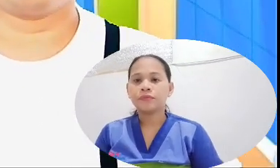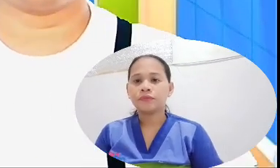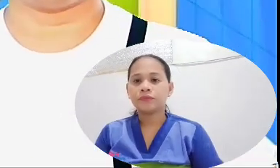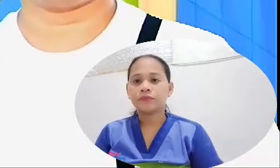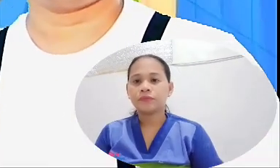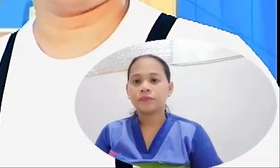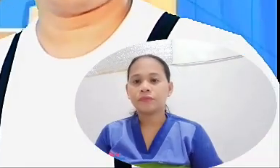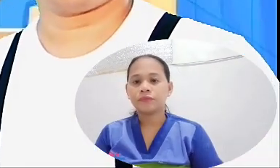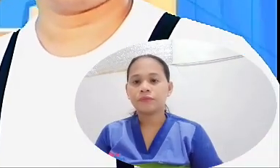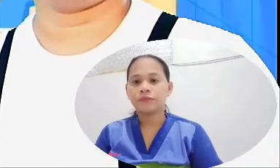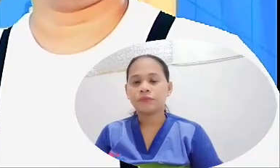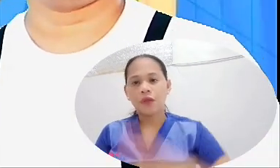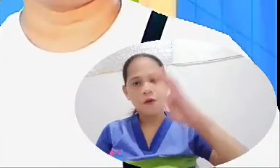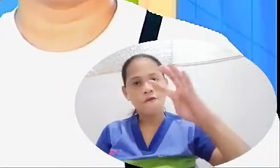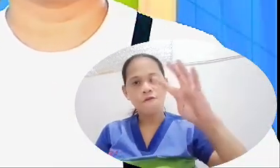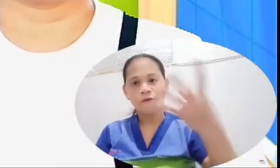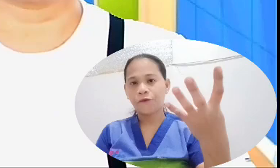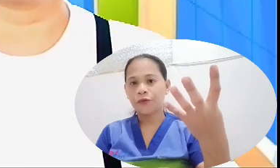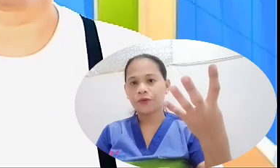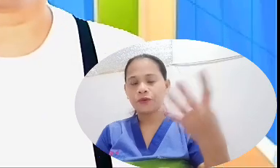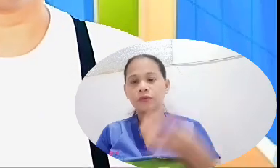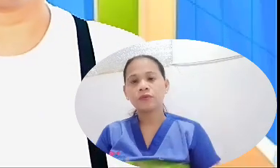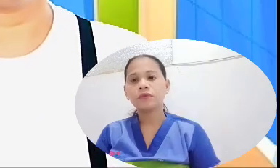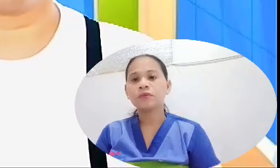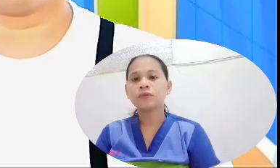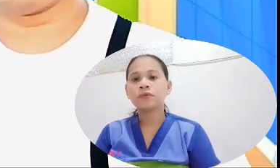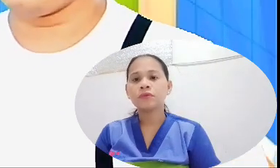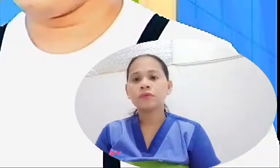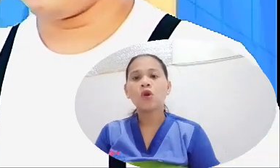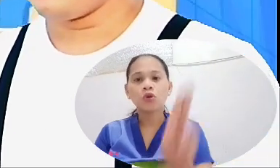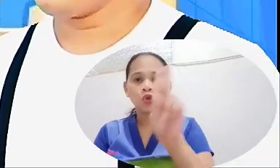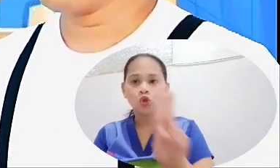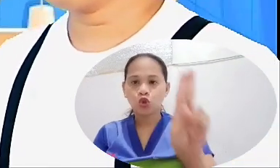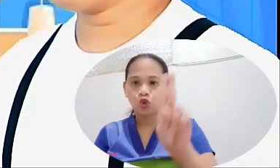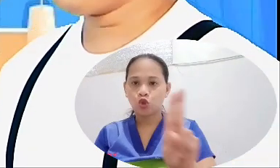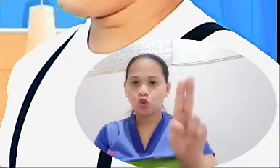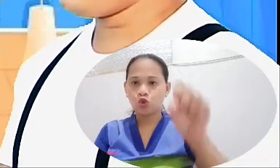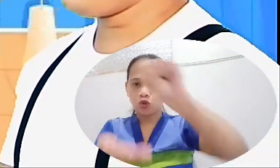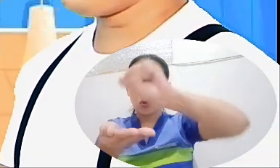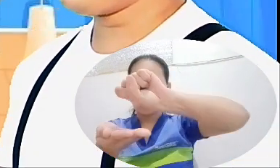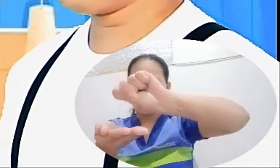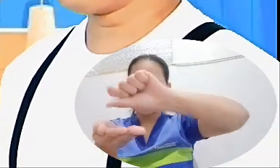At pang-apat, gamit ang shampoo,